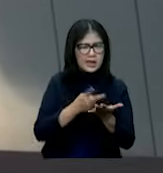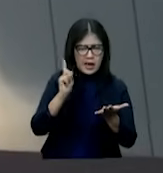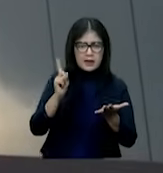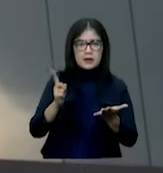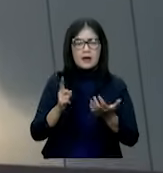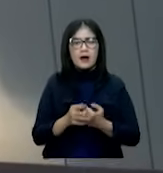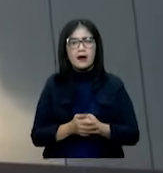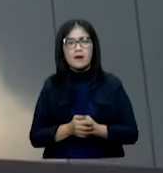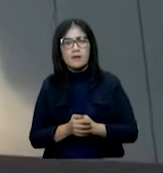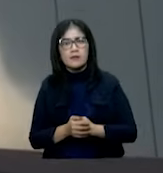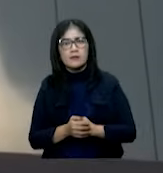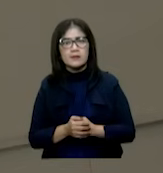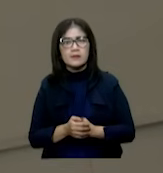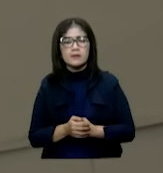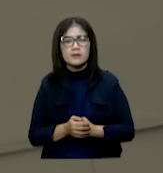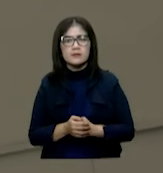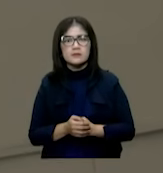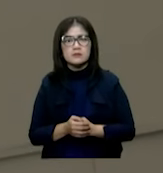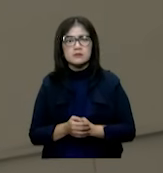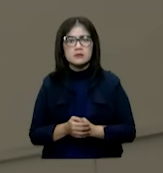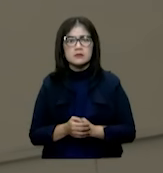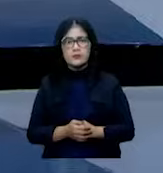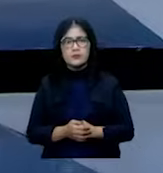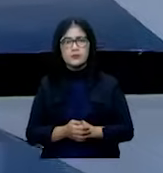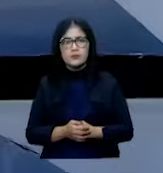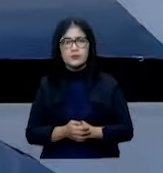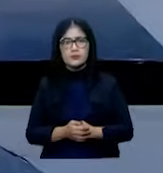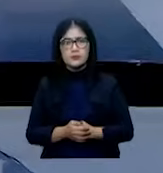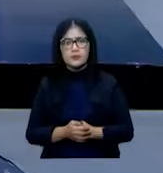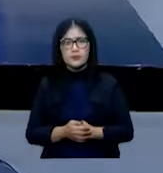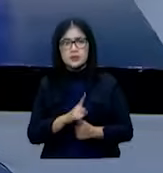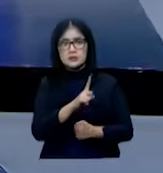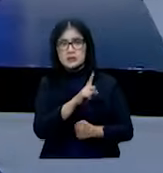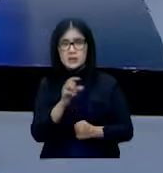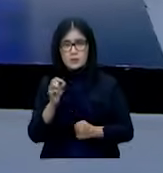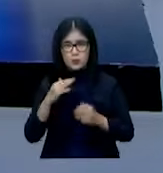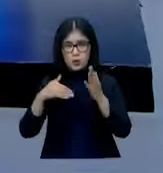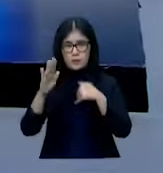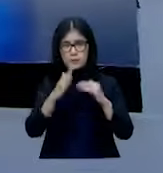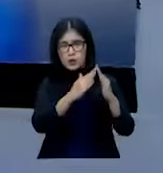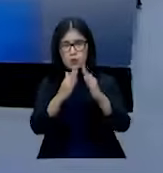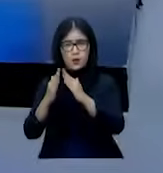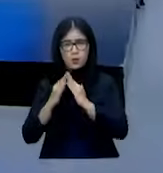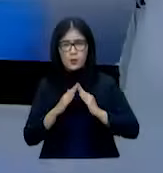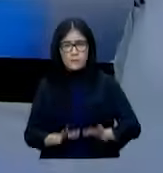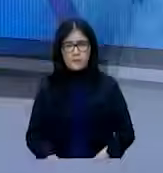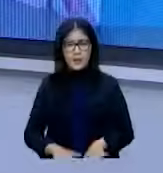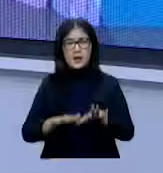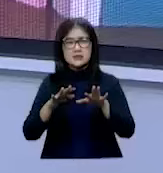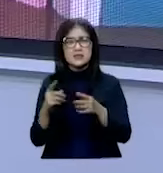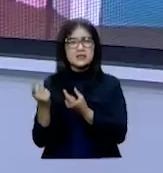Dari Surabaya, Jawa Timur, Rahmat Ilyasan, iNews, melaporkan. Banjir yang merendam ribuan rumah di Cirebon sejak Selasa